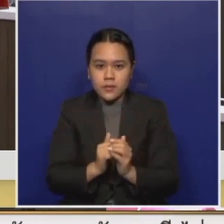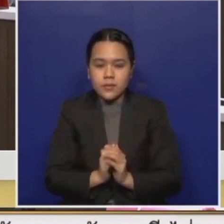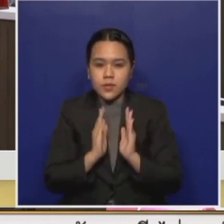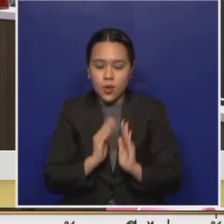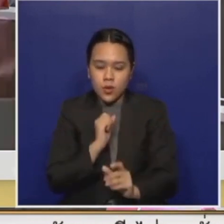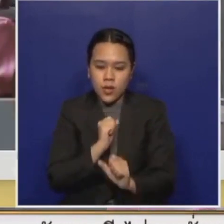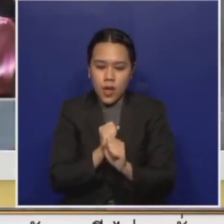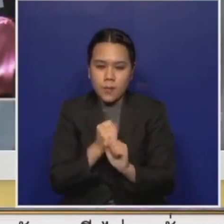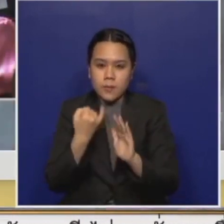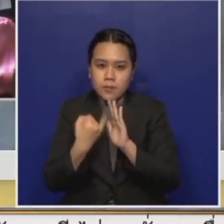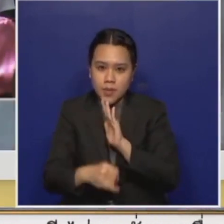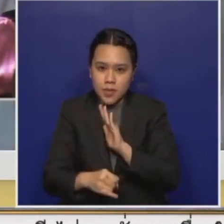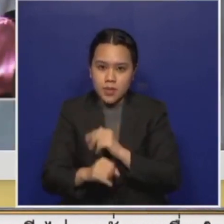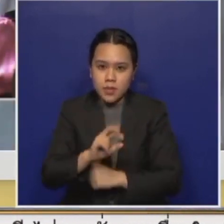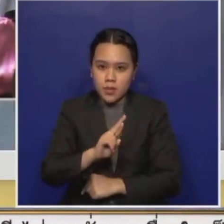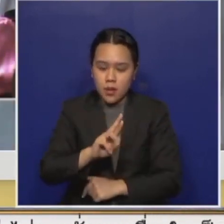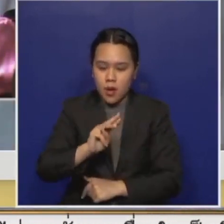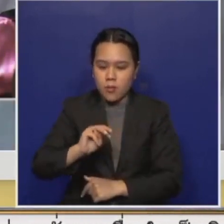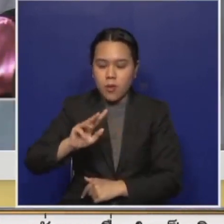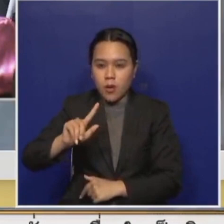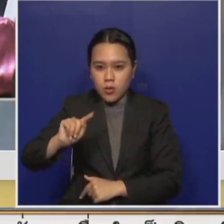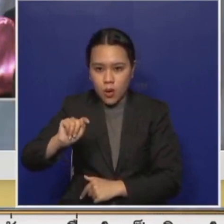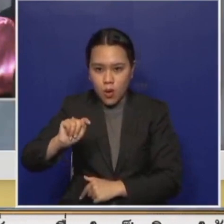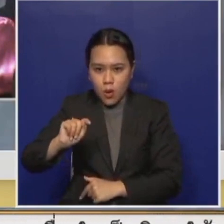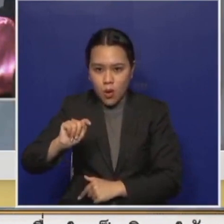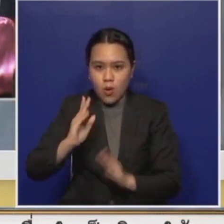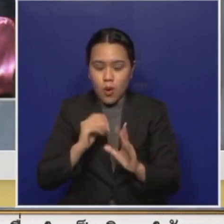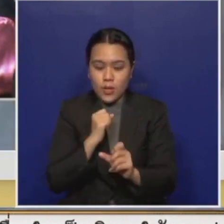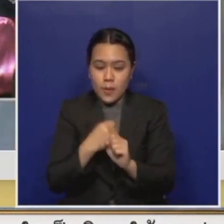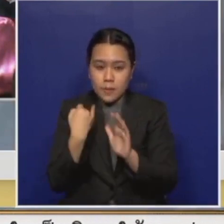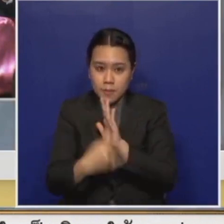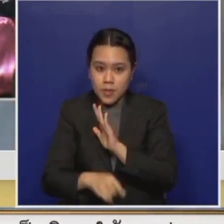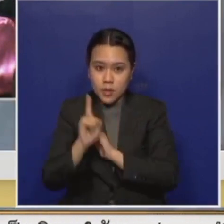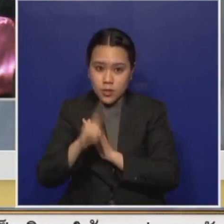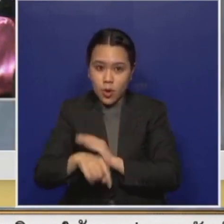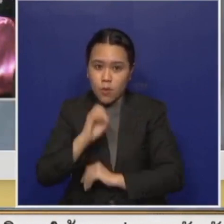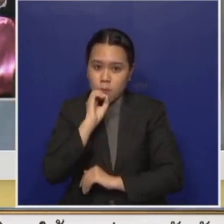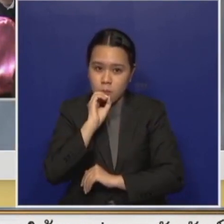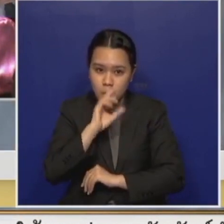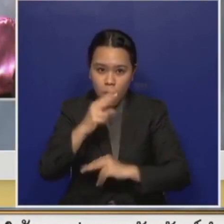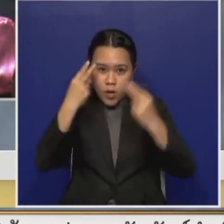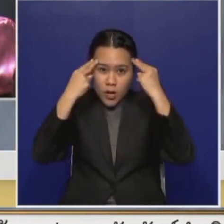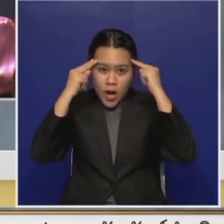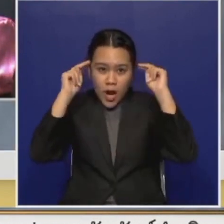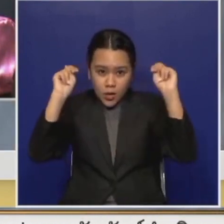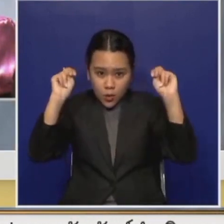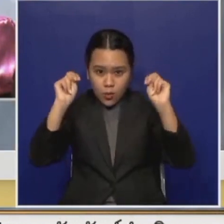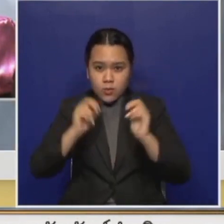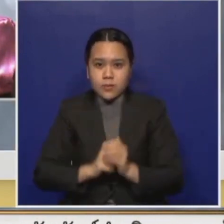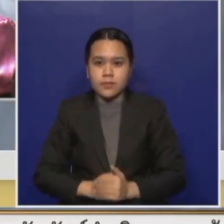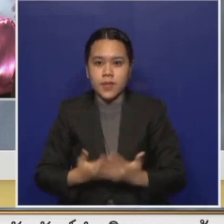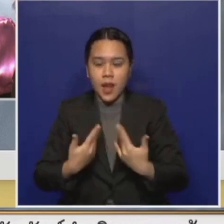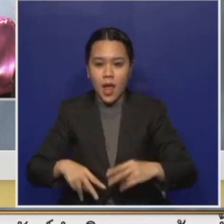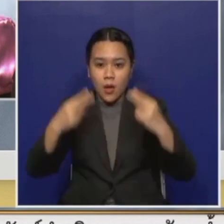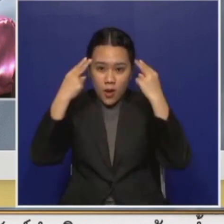ทําผิเป็น ต้องแจรงต่อใน ยก buenas บะะลีนายกน้ตจะได้